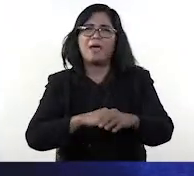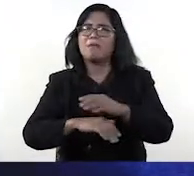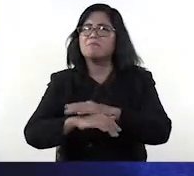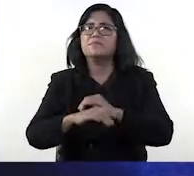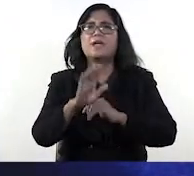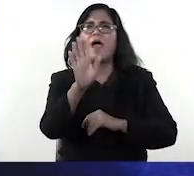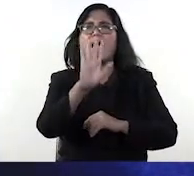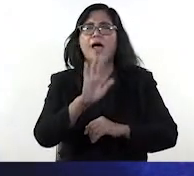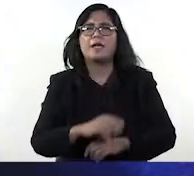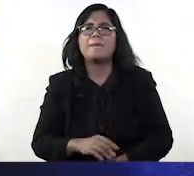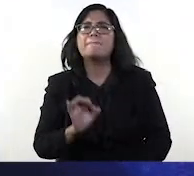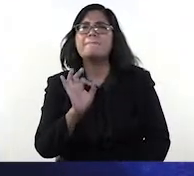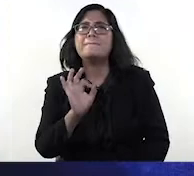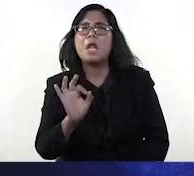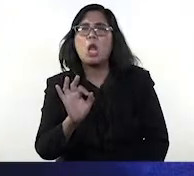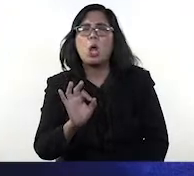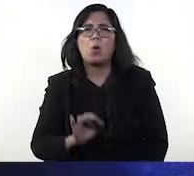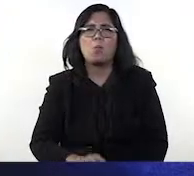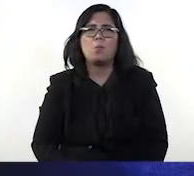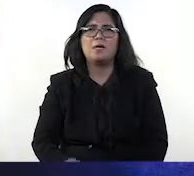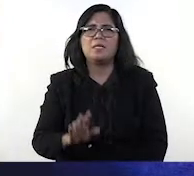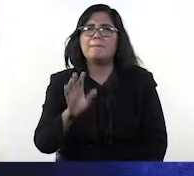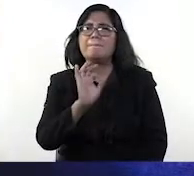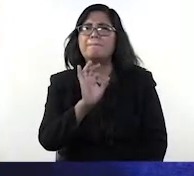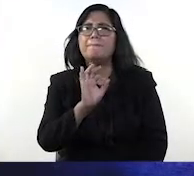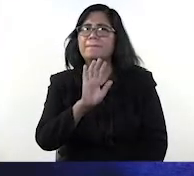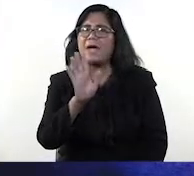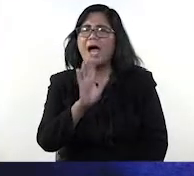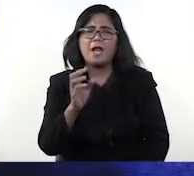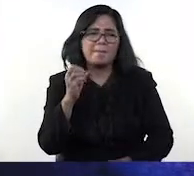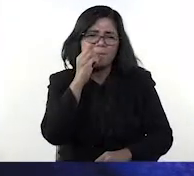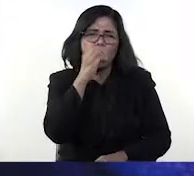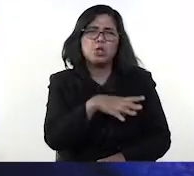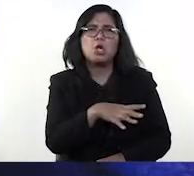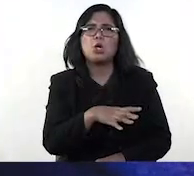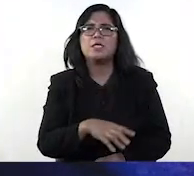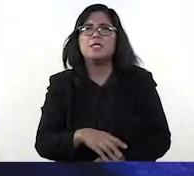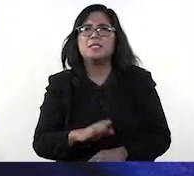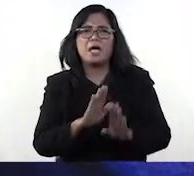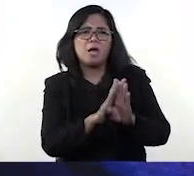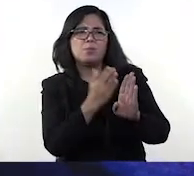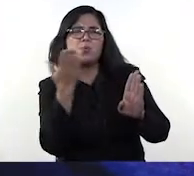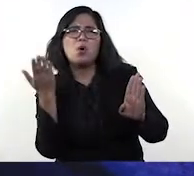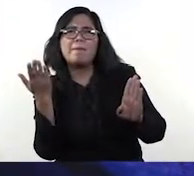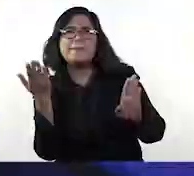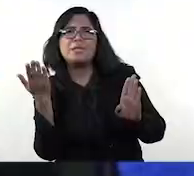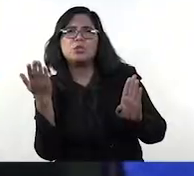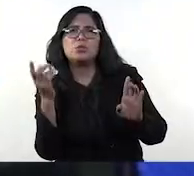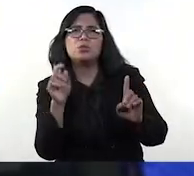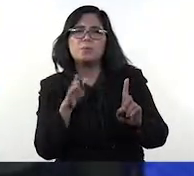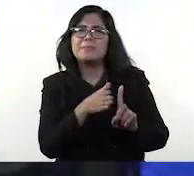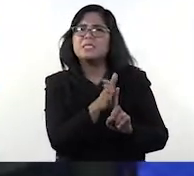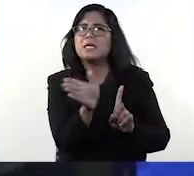menjamah Hai kamu tidak boleh saling mengotori Hai kamu tidak boleh membuka pintu buat